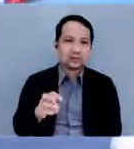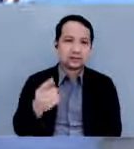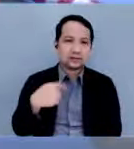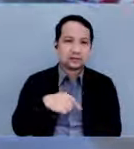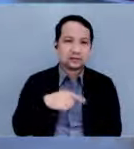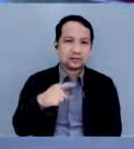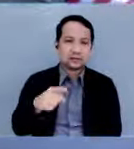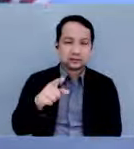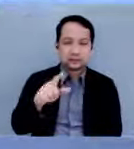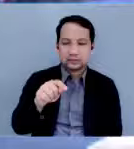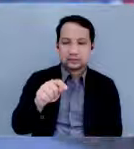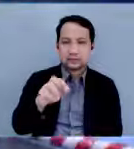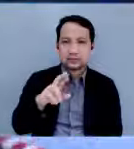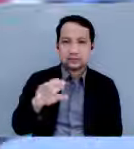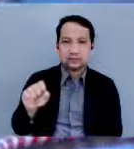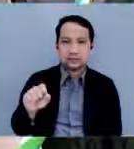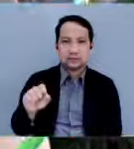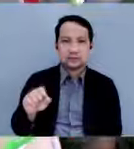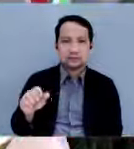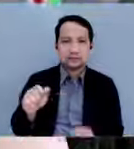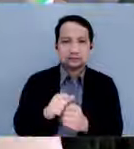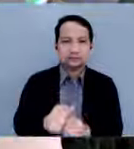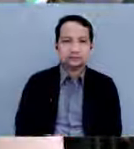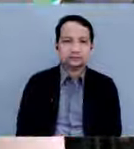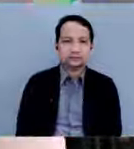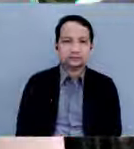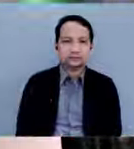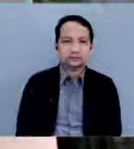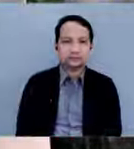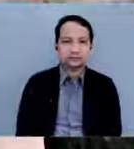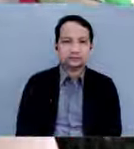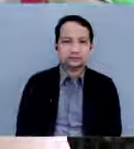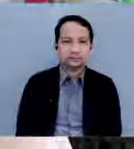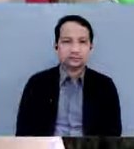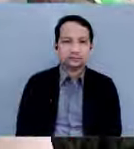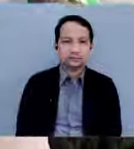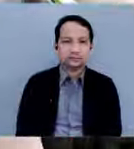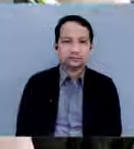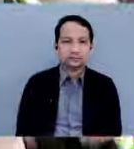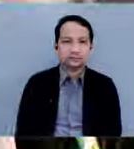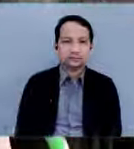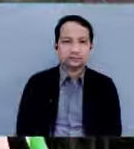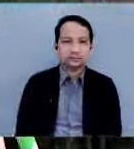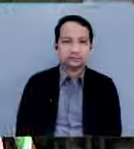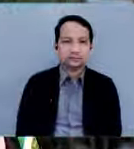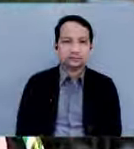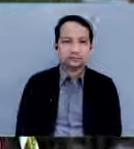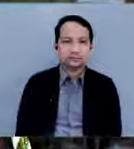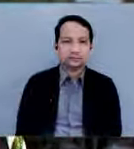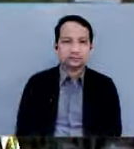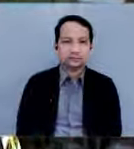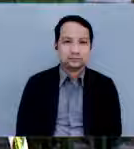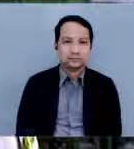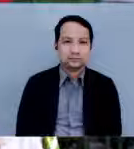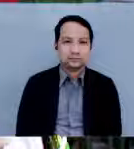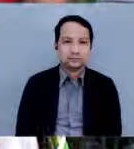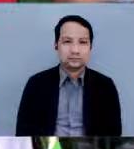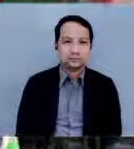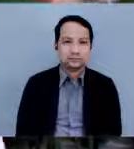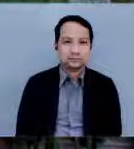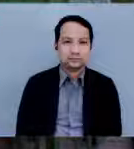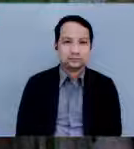travel hoop na napo-fold, yung po yung 1,000. Paano pong napo-fold ito? Na may connector po siya. Wow! Tapos nagkakala siya. Tinatanggal po yun. Pwede